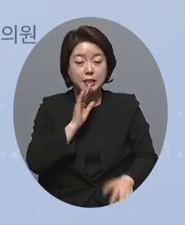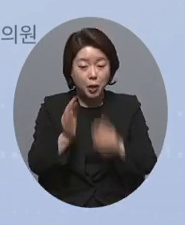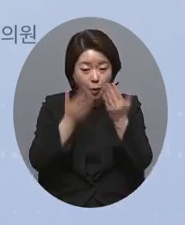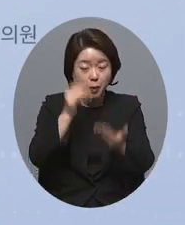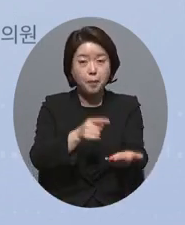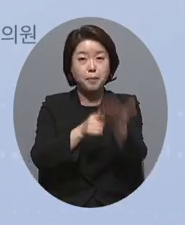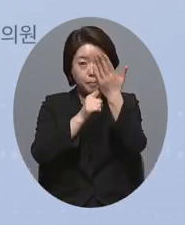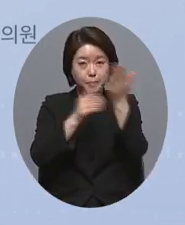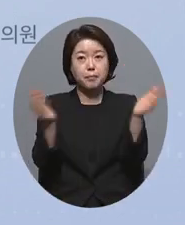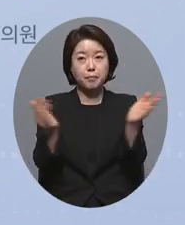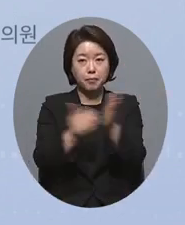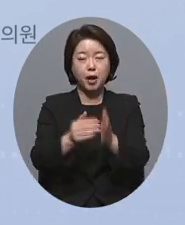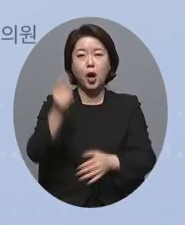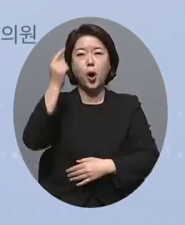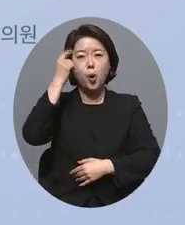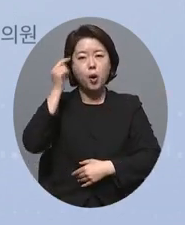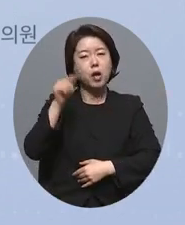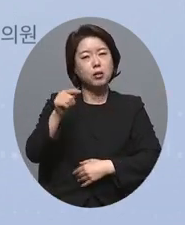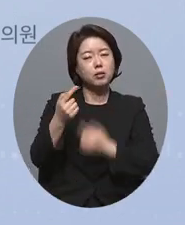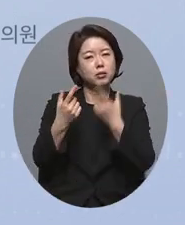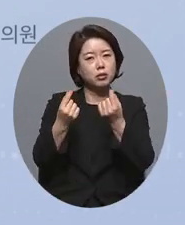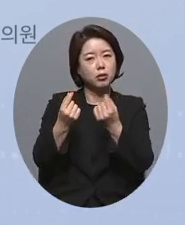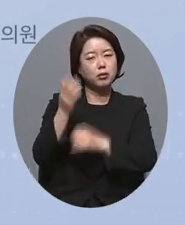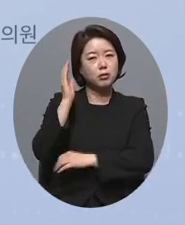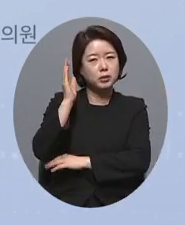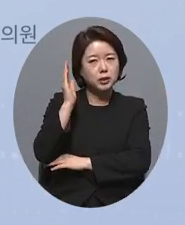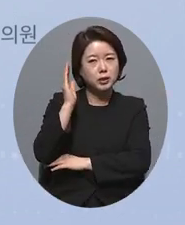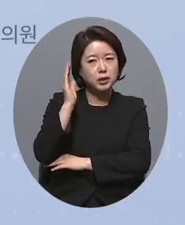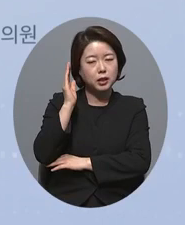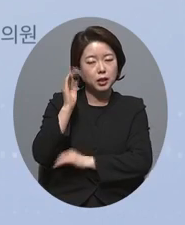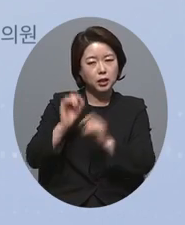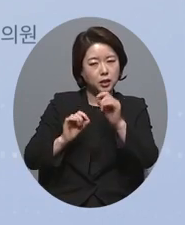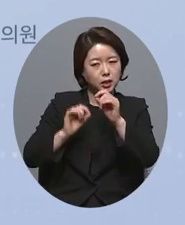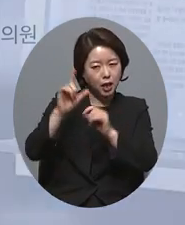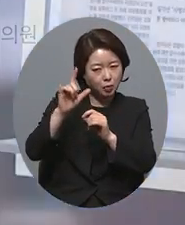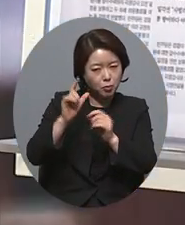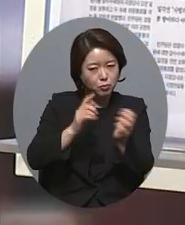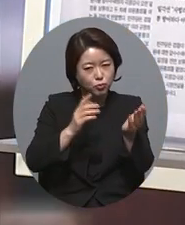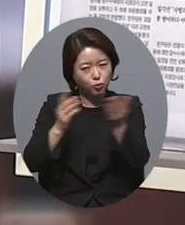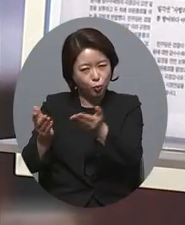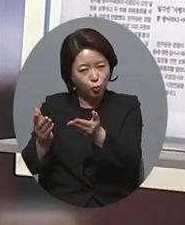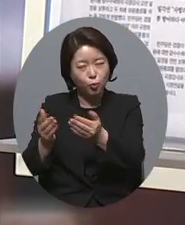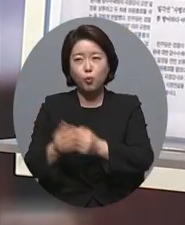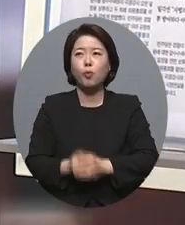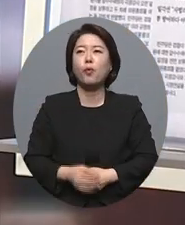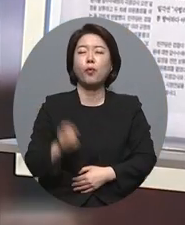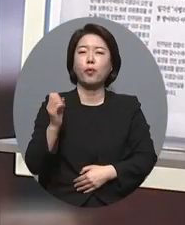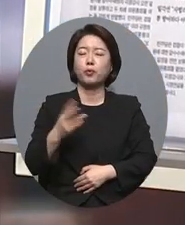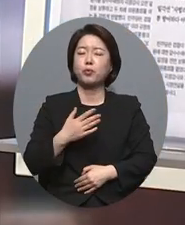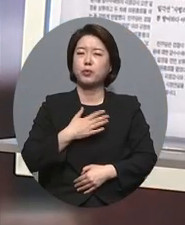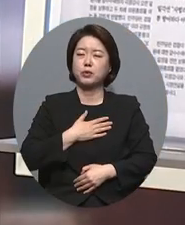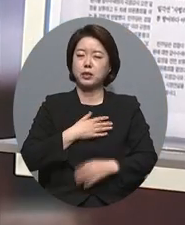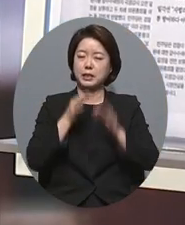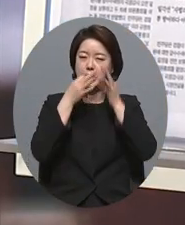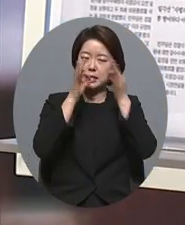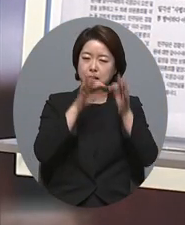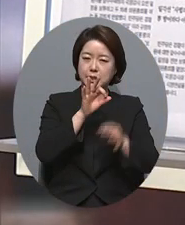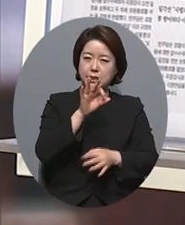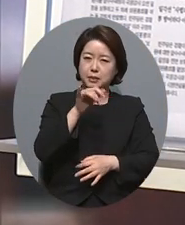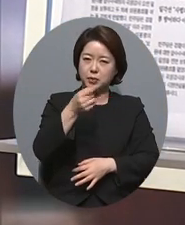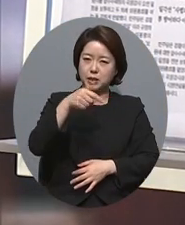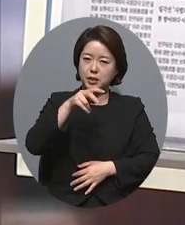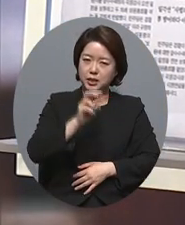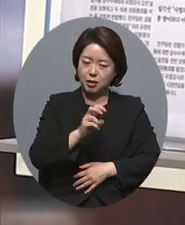터인데 네. 왜 자꾸 저런 이야기들이 줄을 이룰까. 그리고 저는 김의겸 의원이